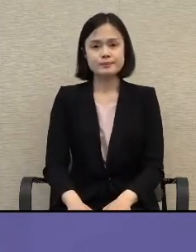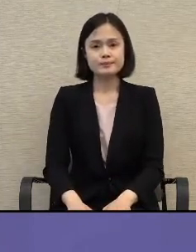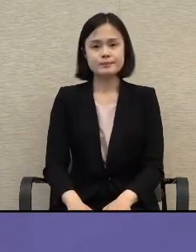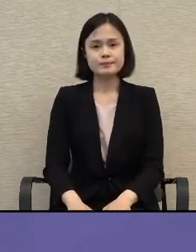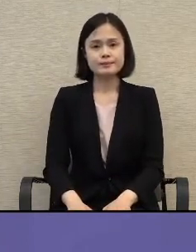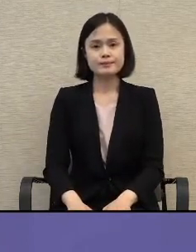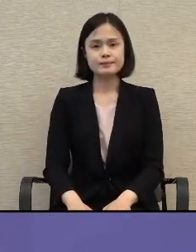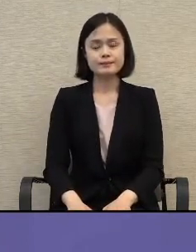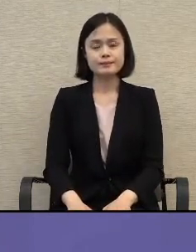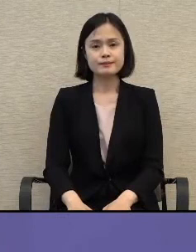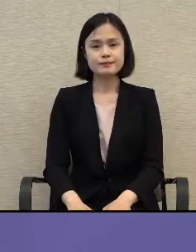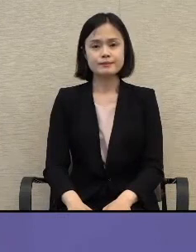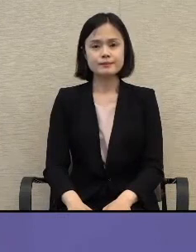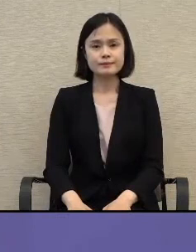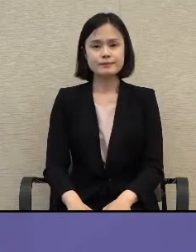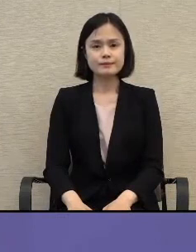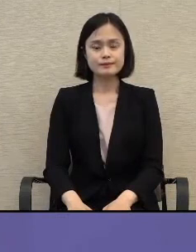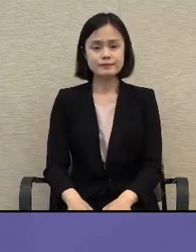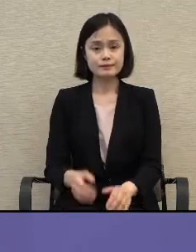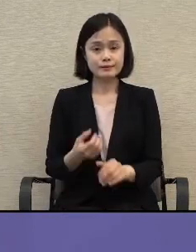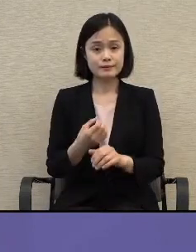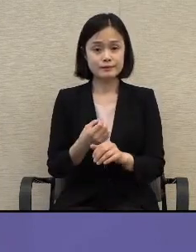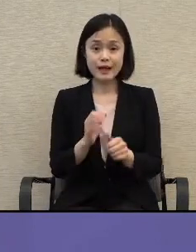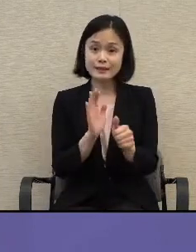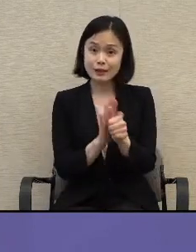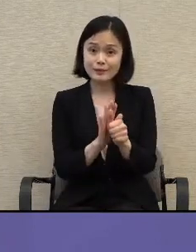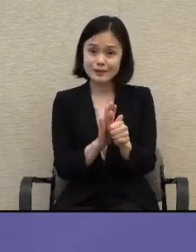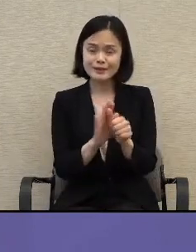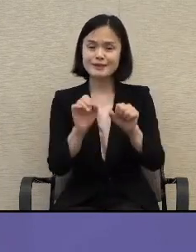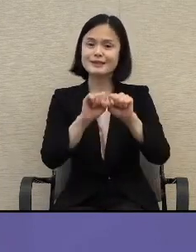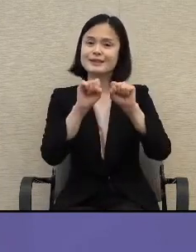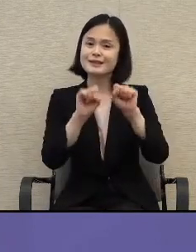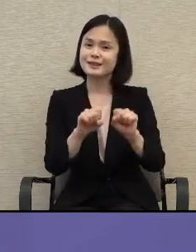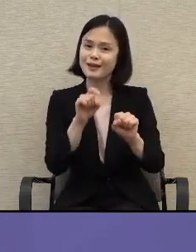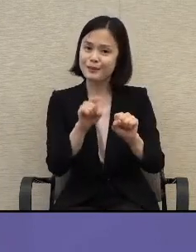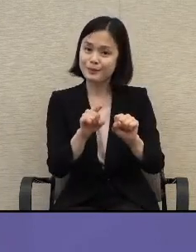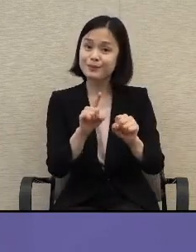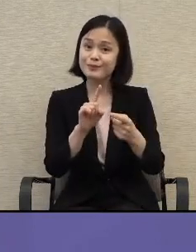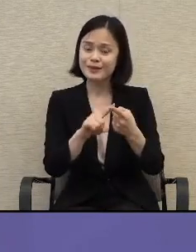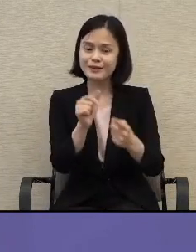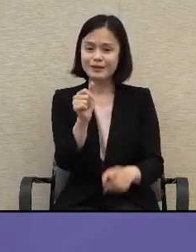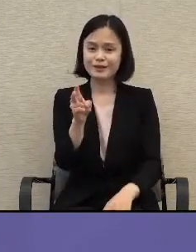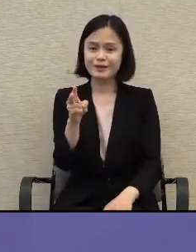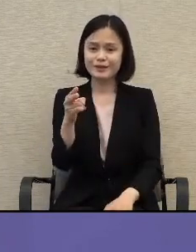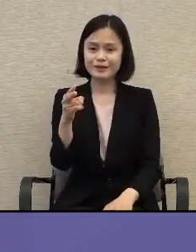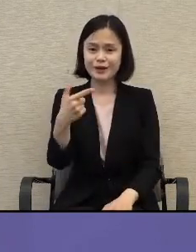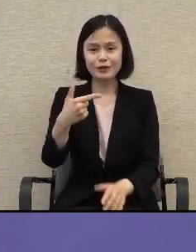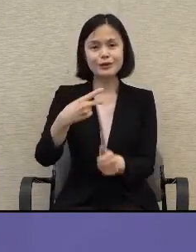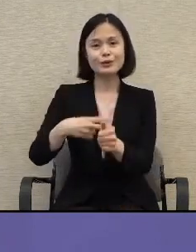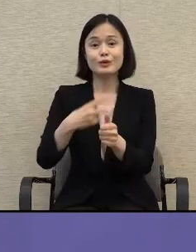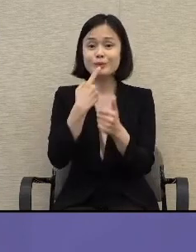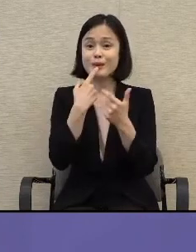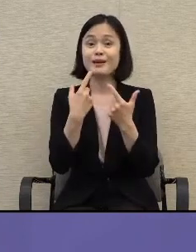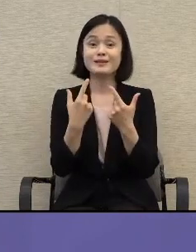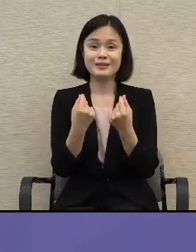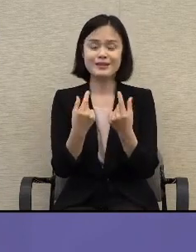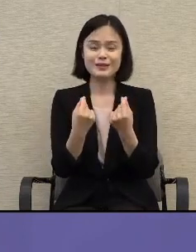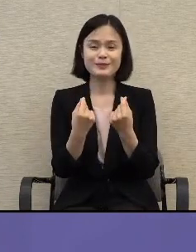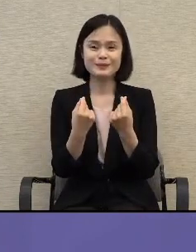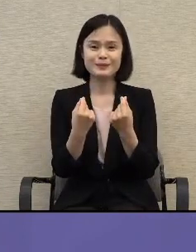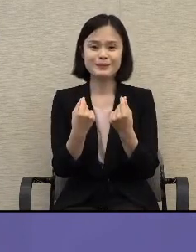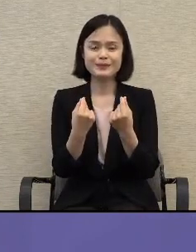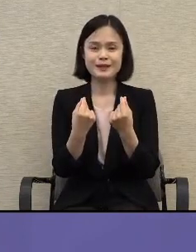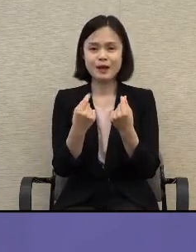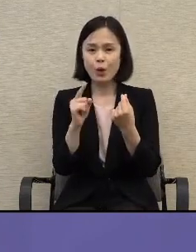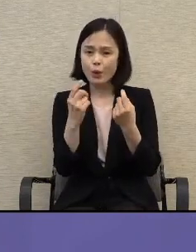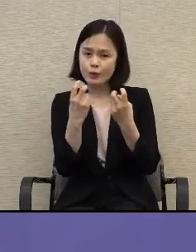가장 아주 큰 이야기들을 던지기는 했는데, 앞서 현진 교수님께서도 언급을 해주셨긴 했지만, 접근성에 대한 고민들을 이제 해야 될것